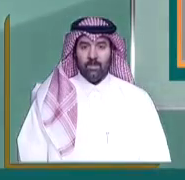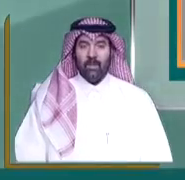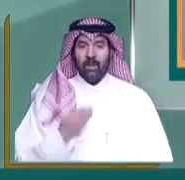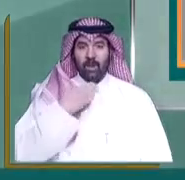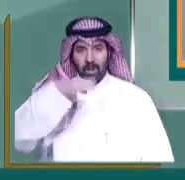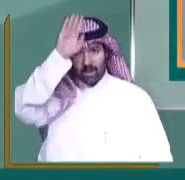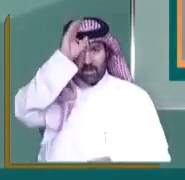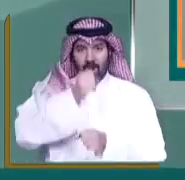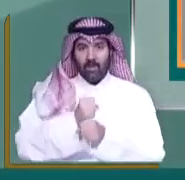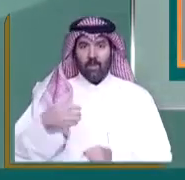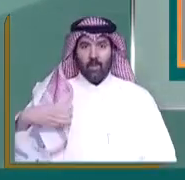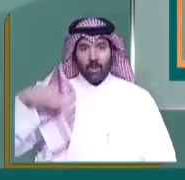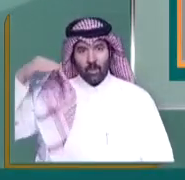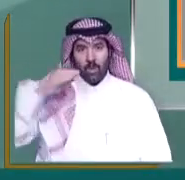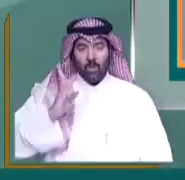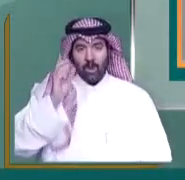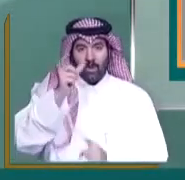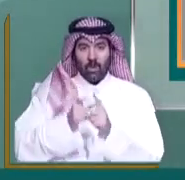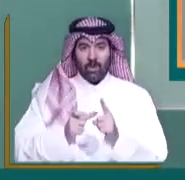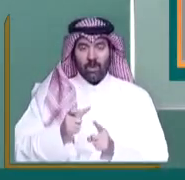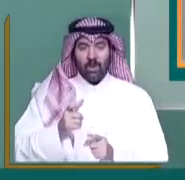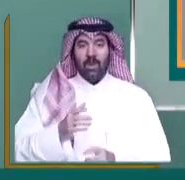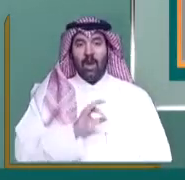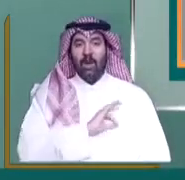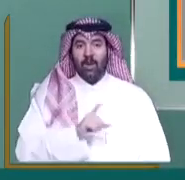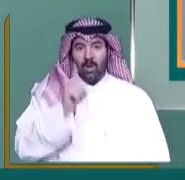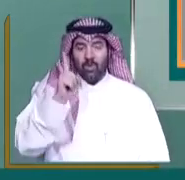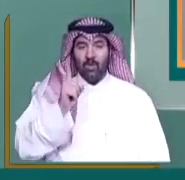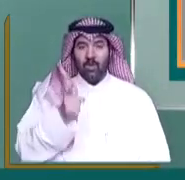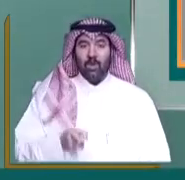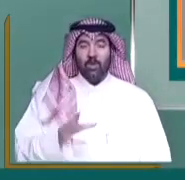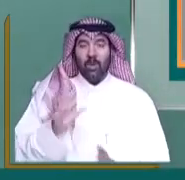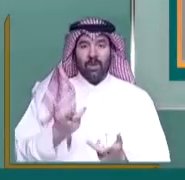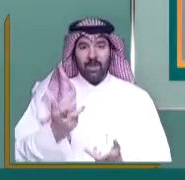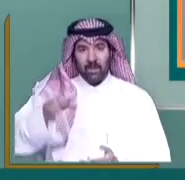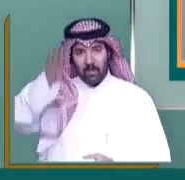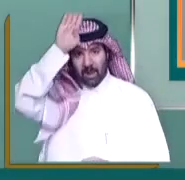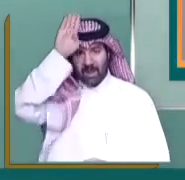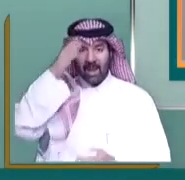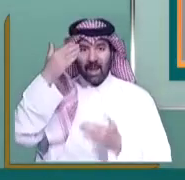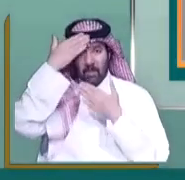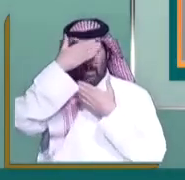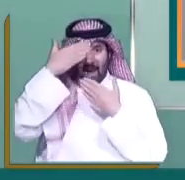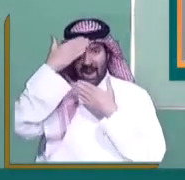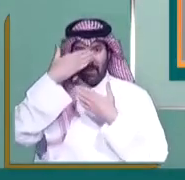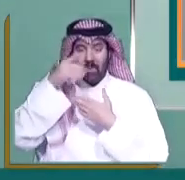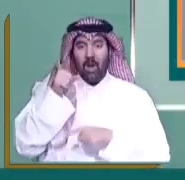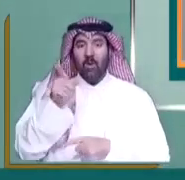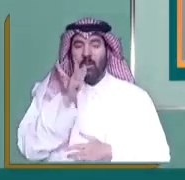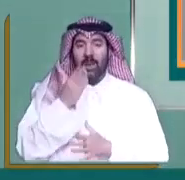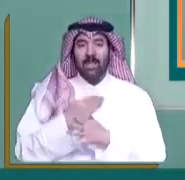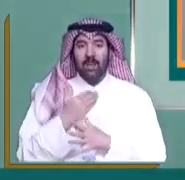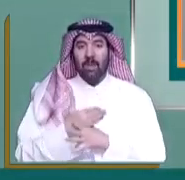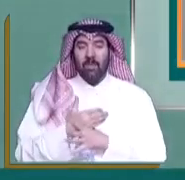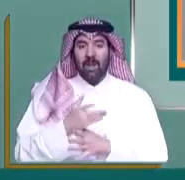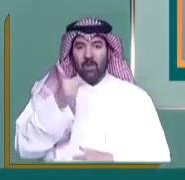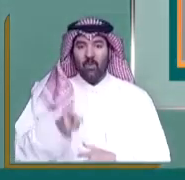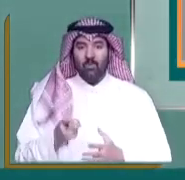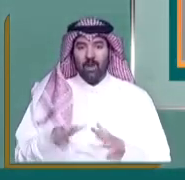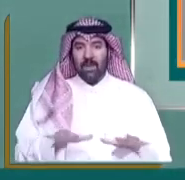خادم الحرمين الشريفين وولي العهد يعزيان ملك المغرب في ضحايا الزلزال الذي وقع في بعض المدن المغربية،